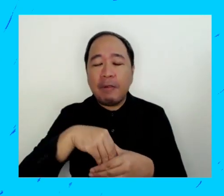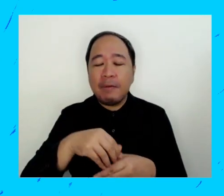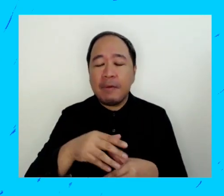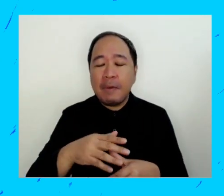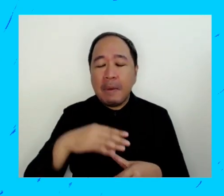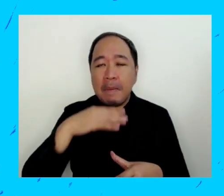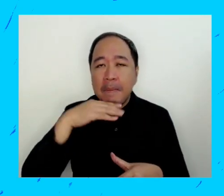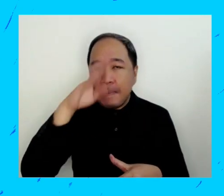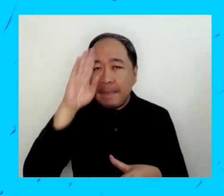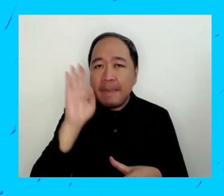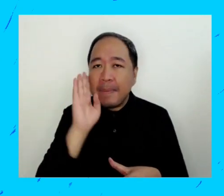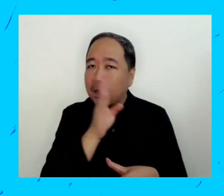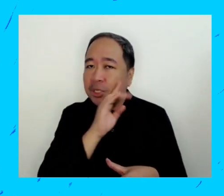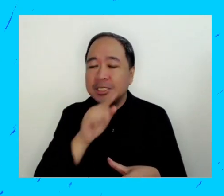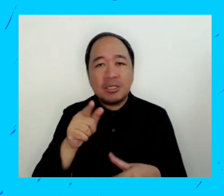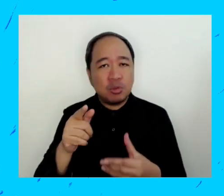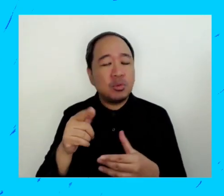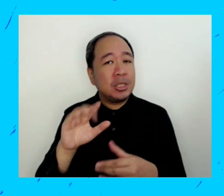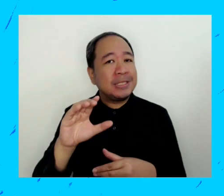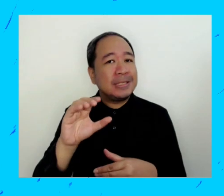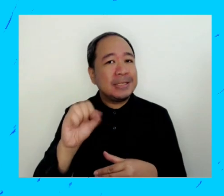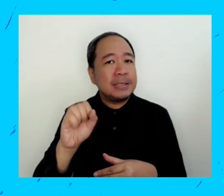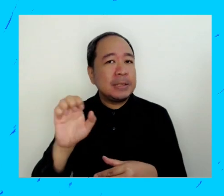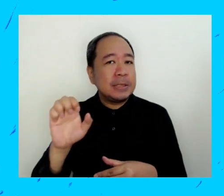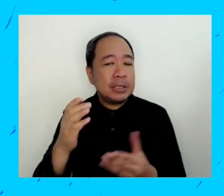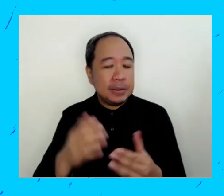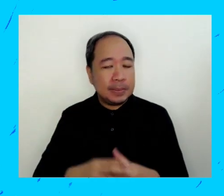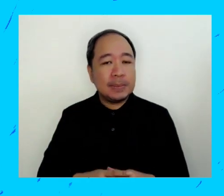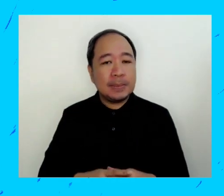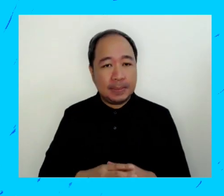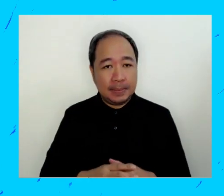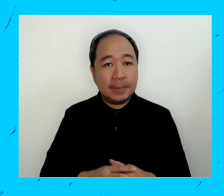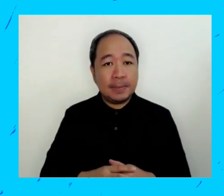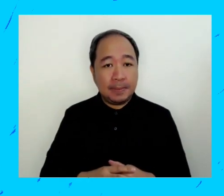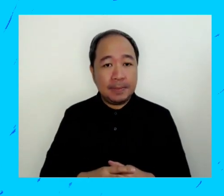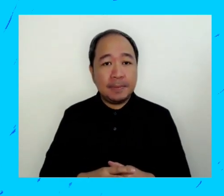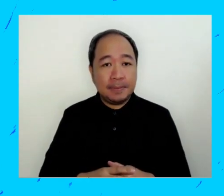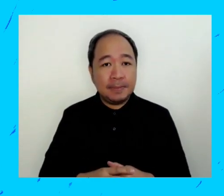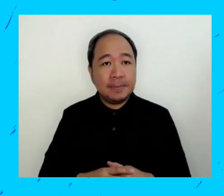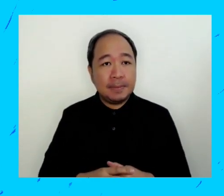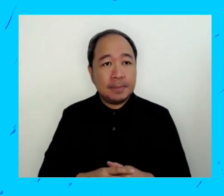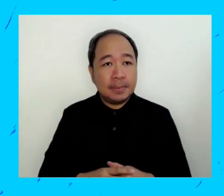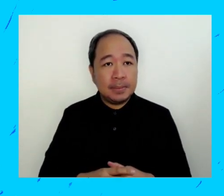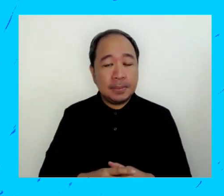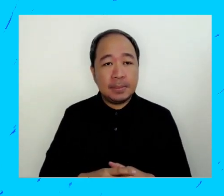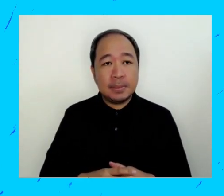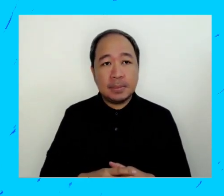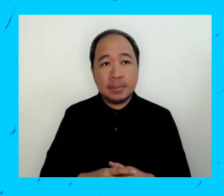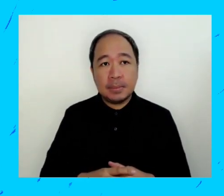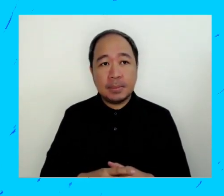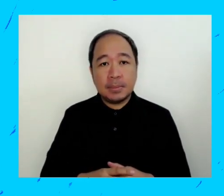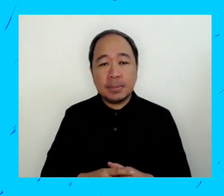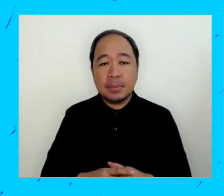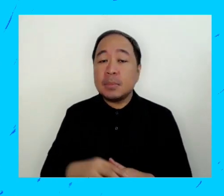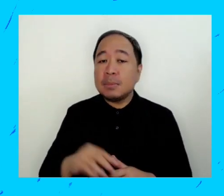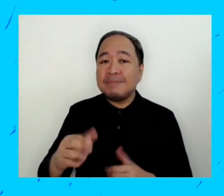de bons exemples sur l'éducation sexuelle. Merci.